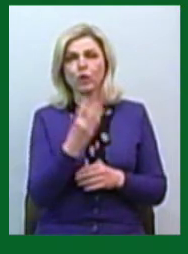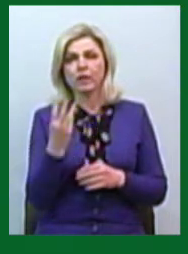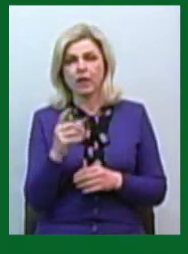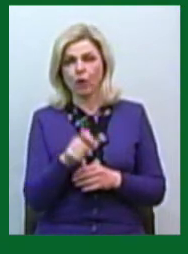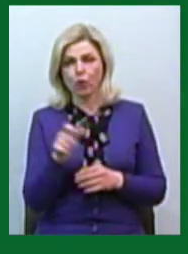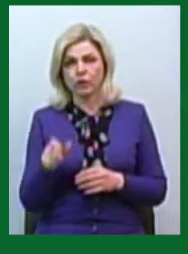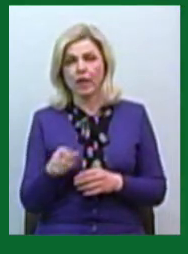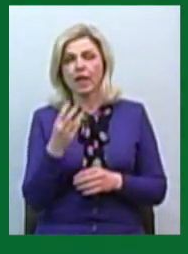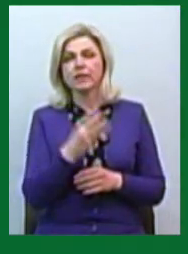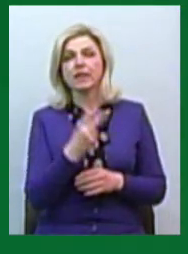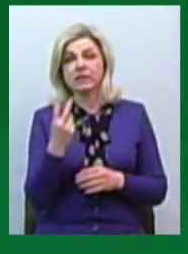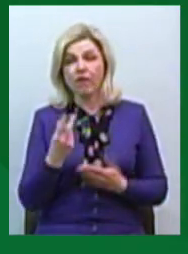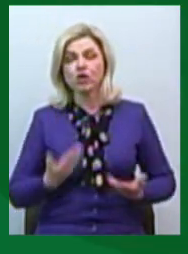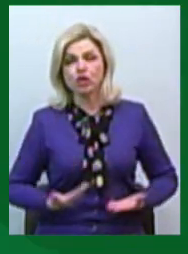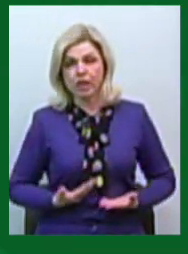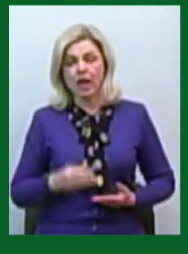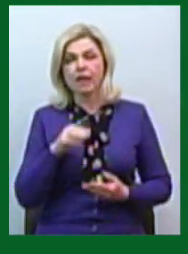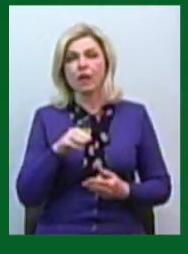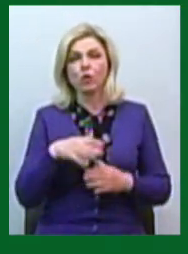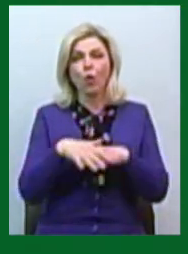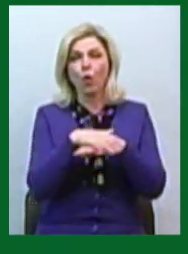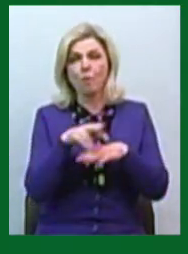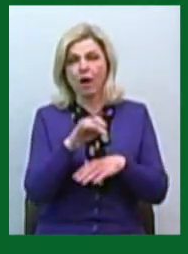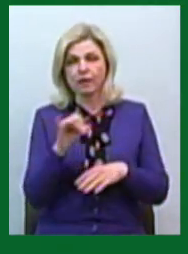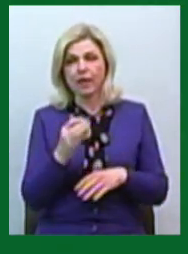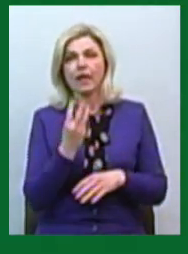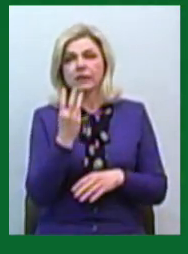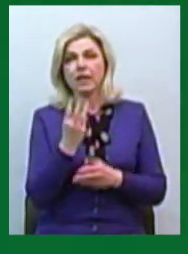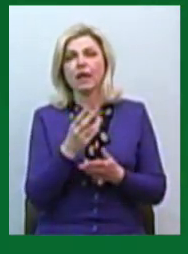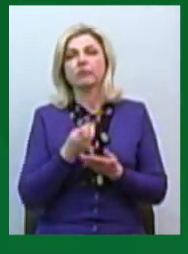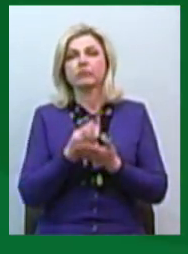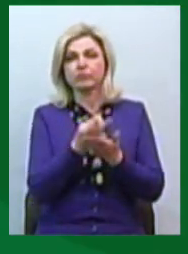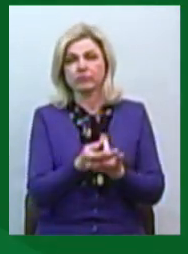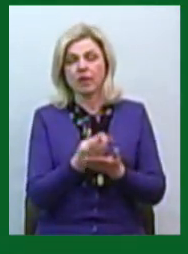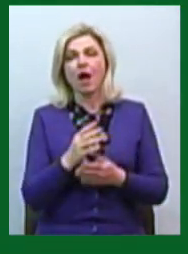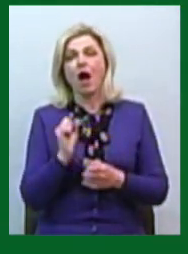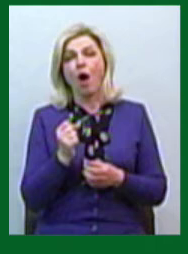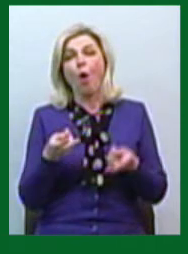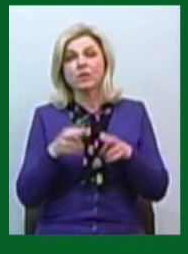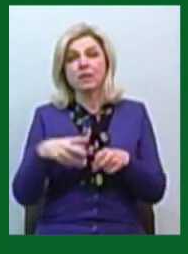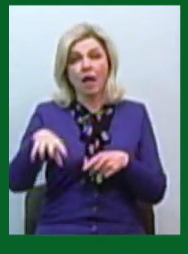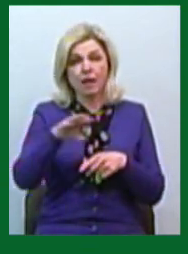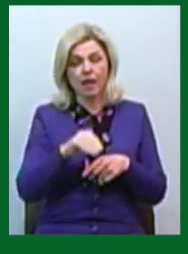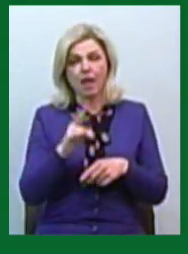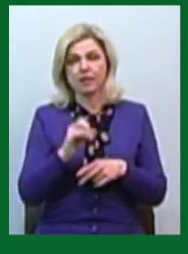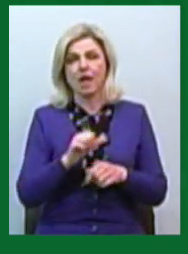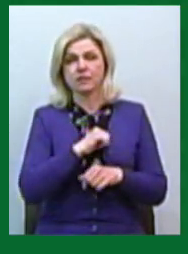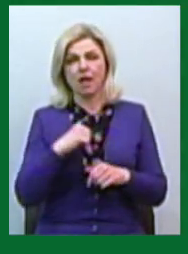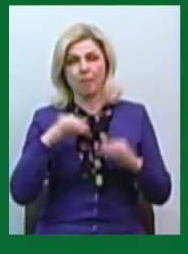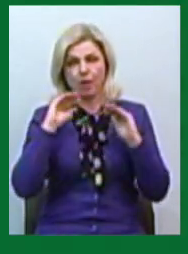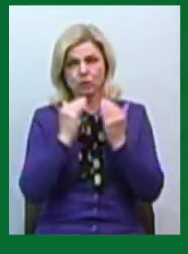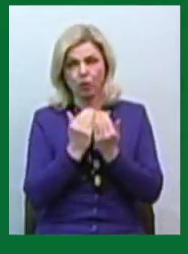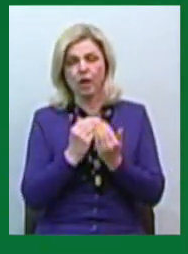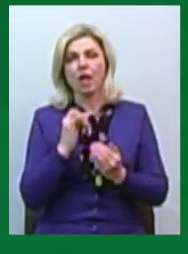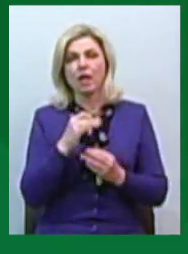жителі Доманівської об'єднаної територіальної громади. З них троє знаходяться у лікарнях, решта – на самоізоляції. Дезінфекцію вулиць там не